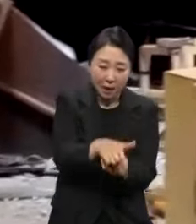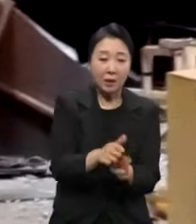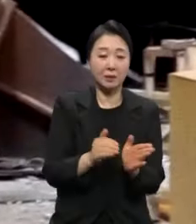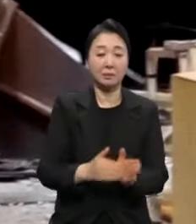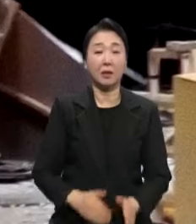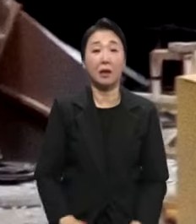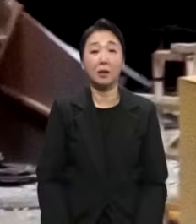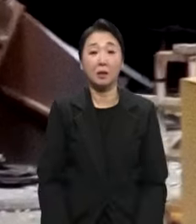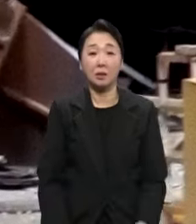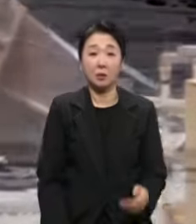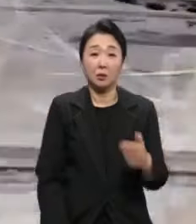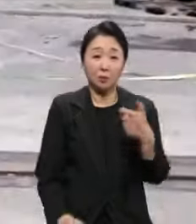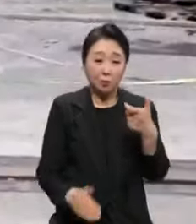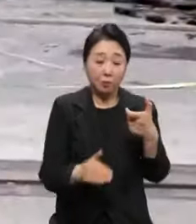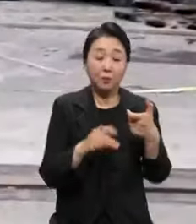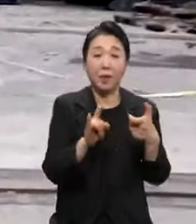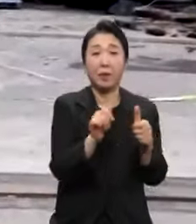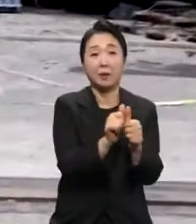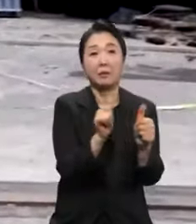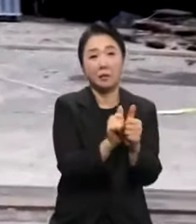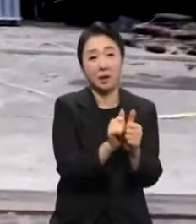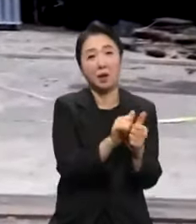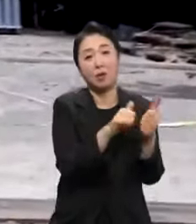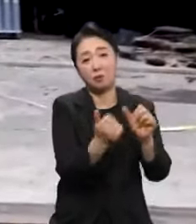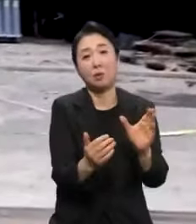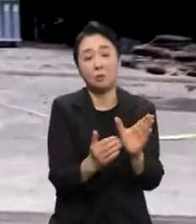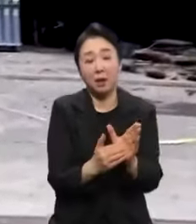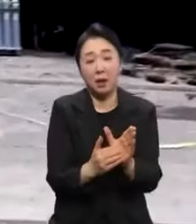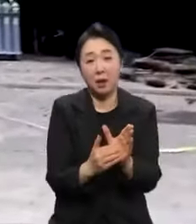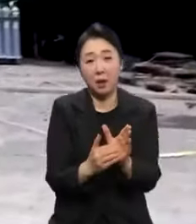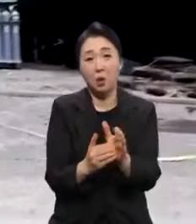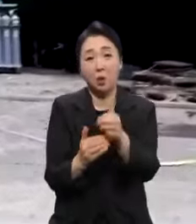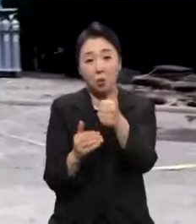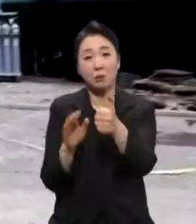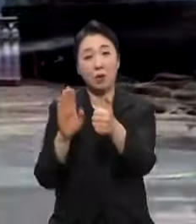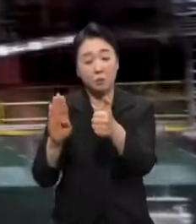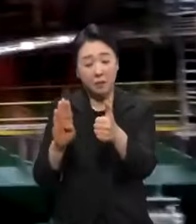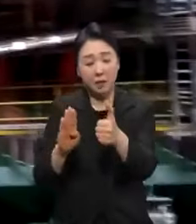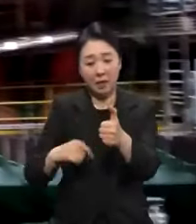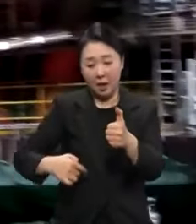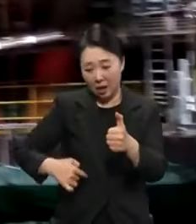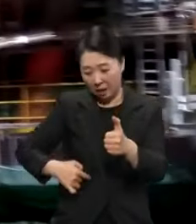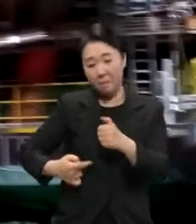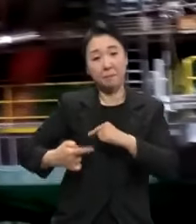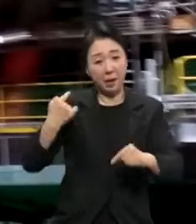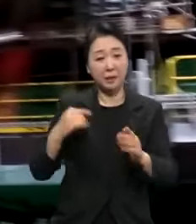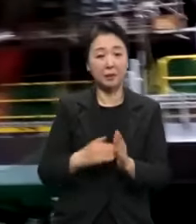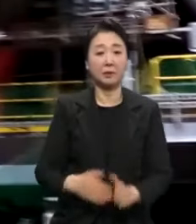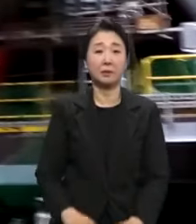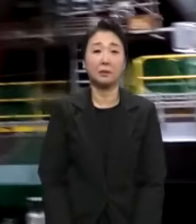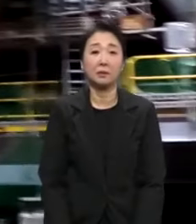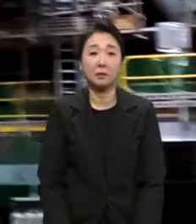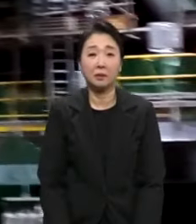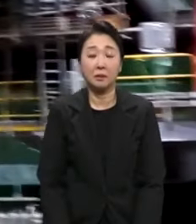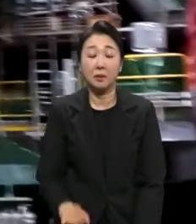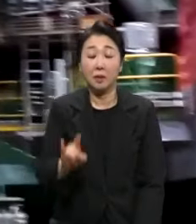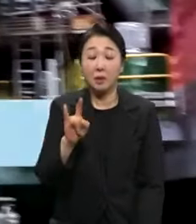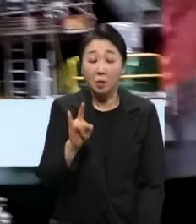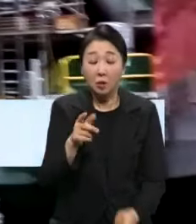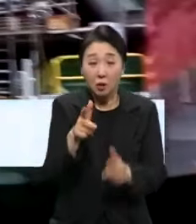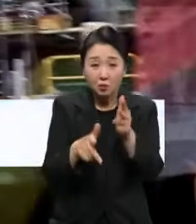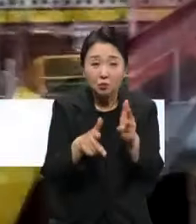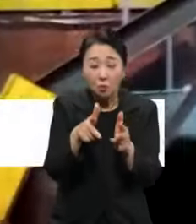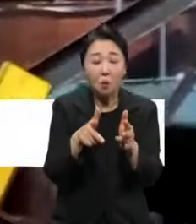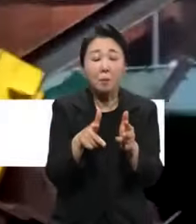사고로 60대 남성 AC 현장에서 숨졌고 50대 남성 BC n 갈비뼈가 골절됐다 현대중공업 협력 업체